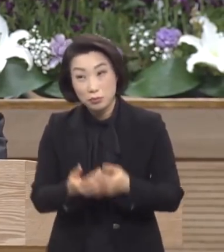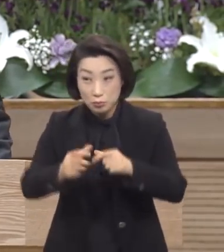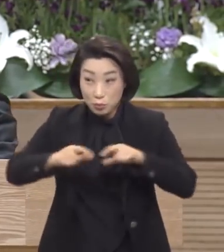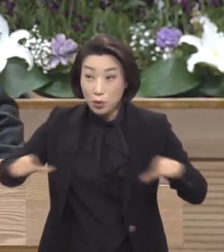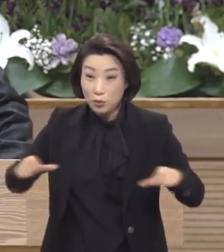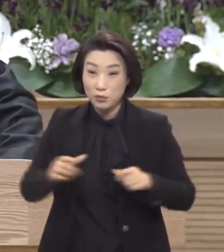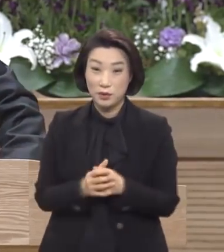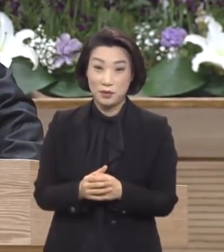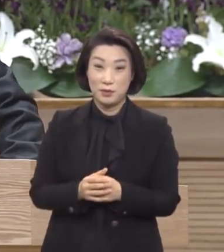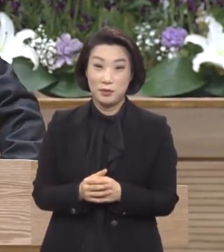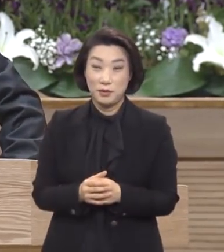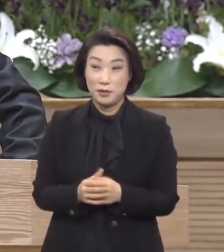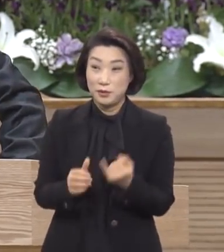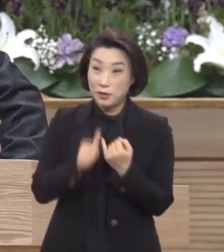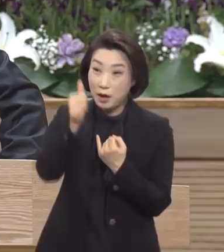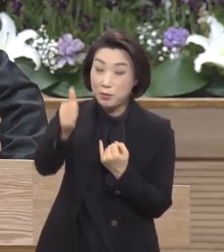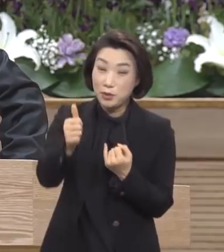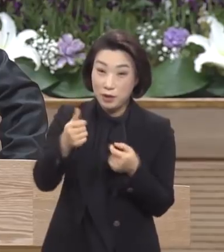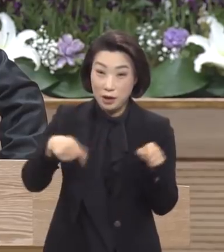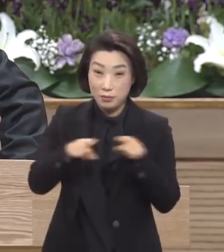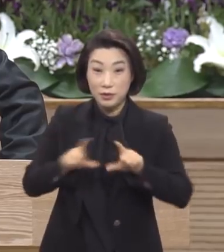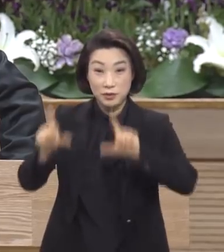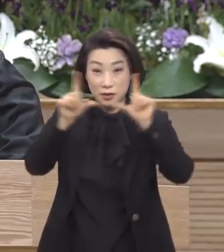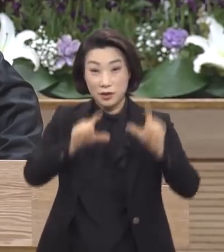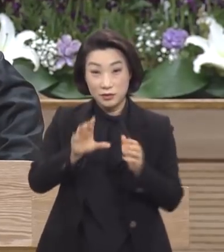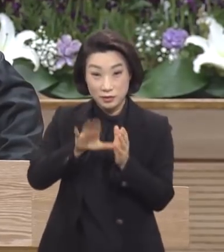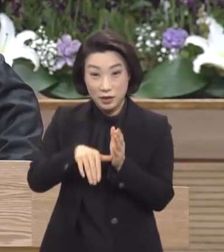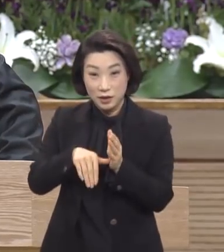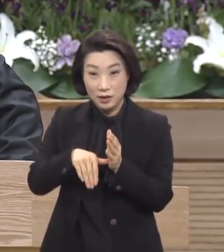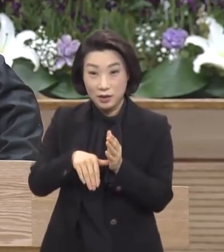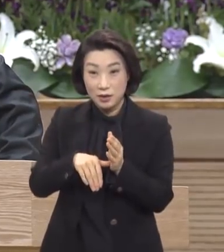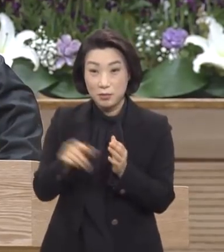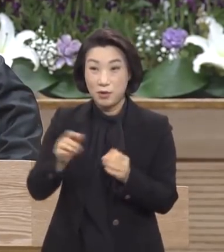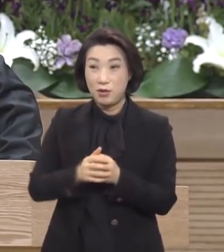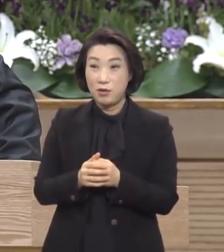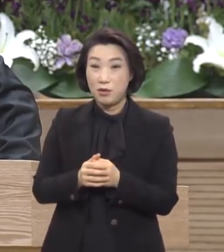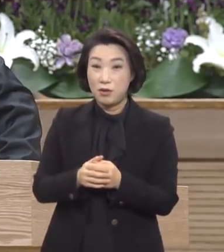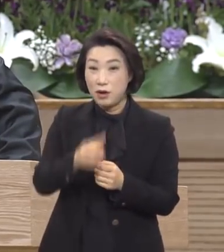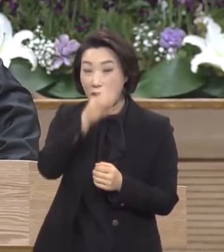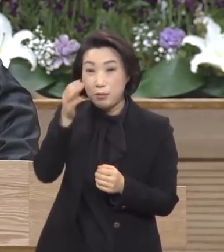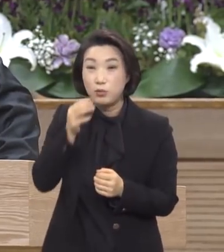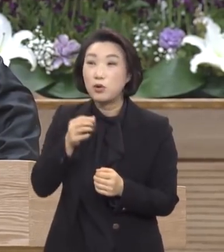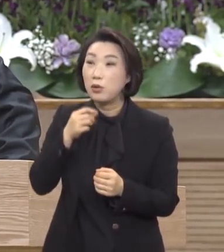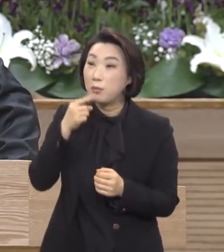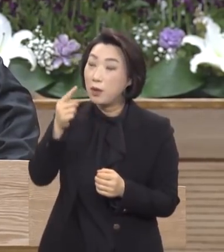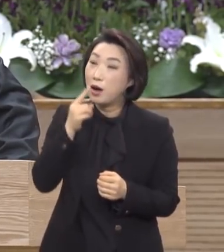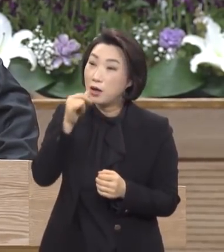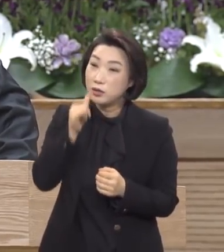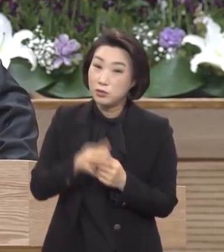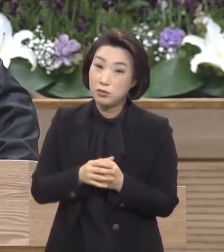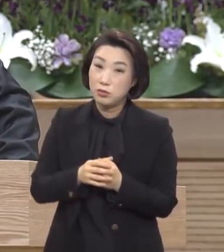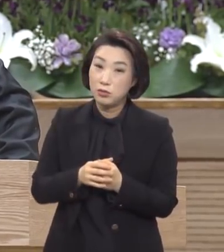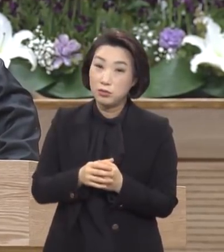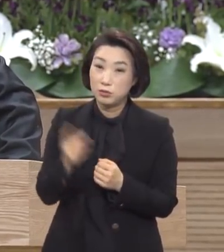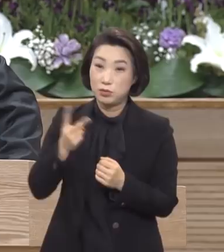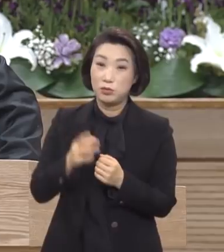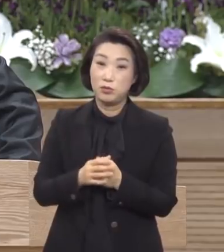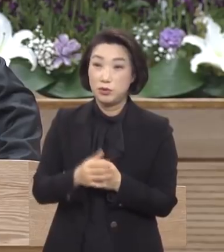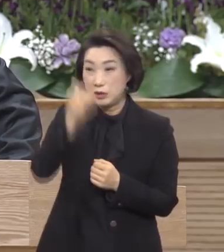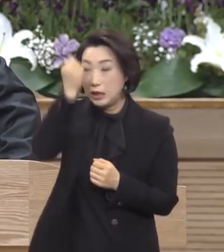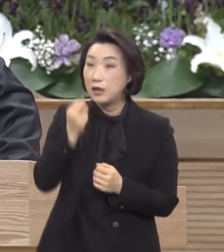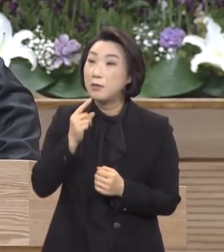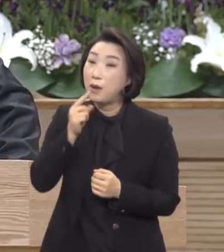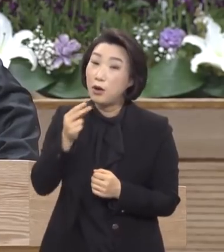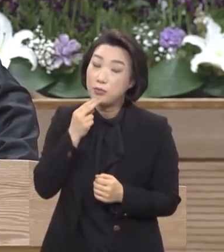평소에 남편과 함께 살 때 그저 반말 찍찍하고 그저 뭐라고